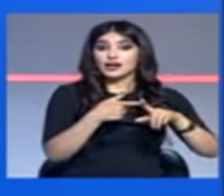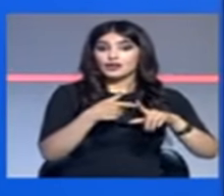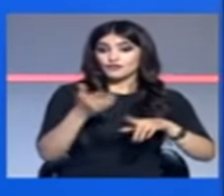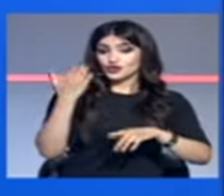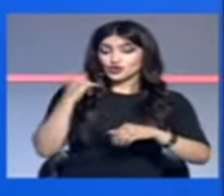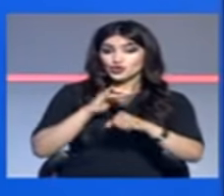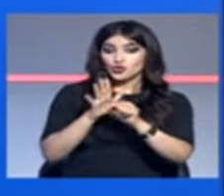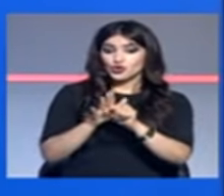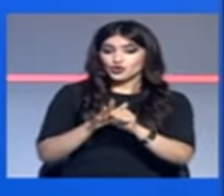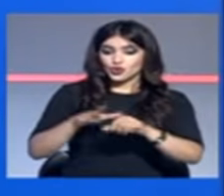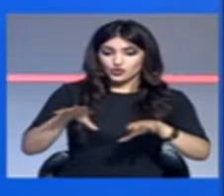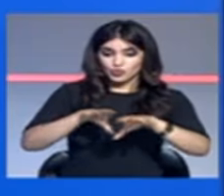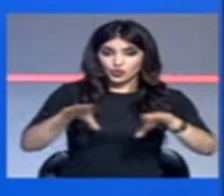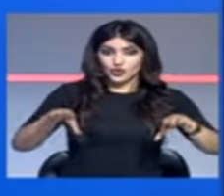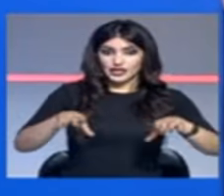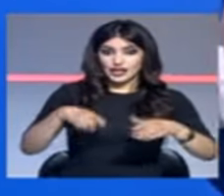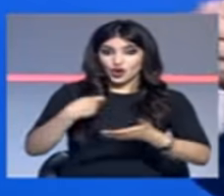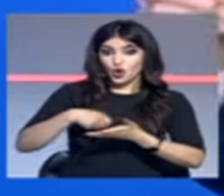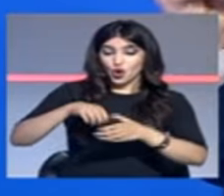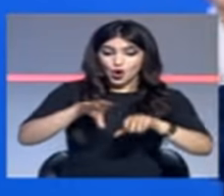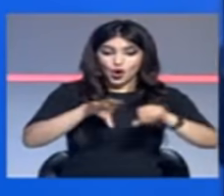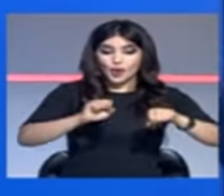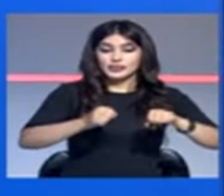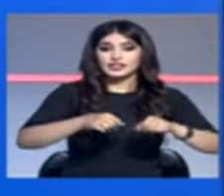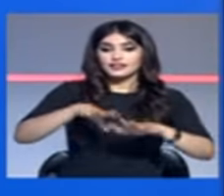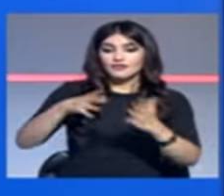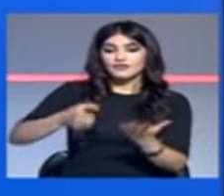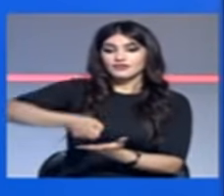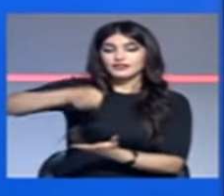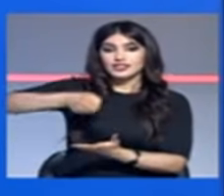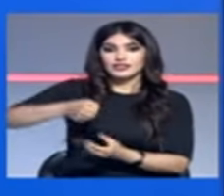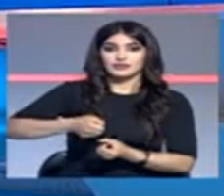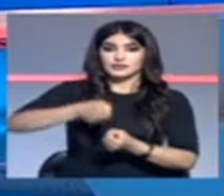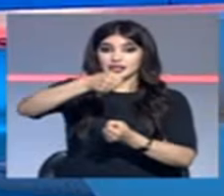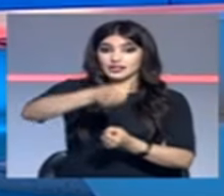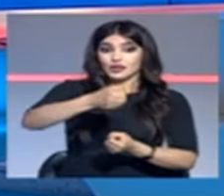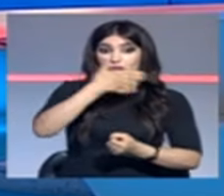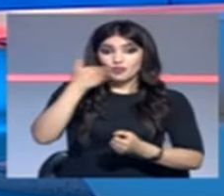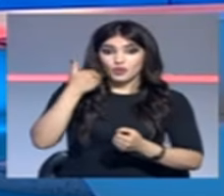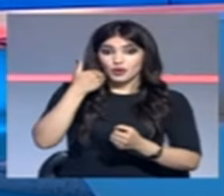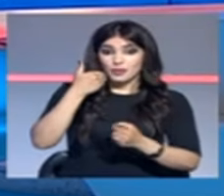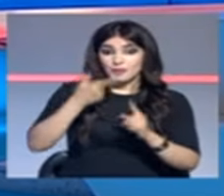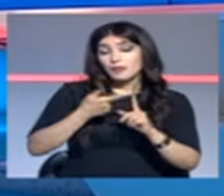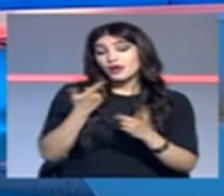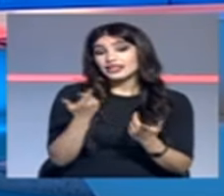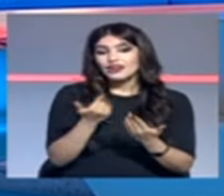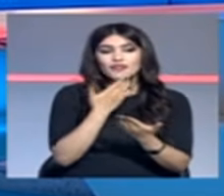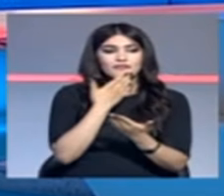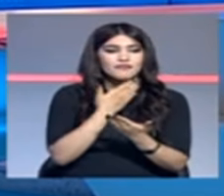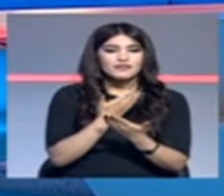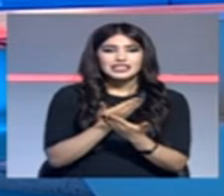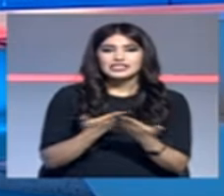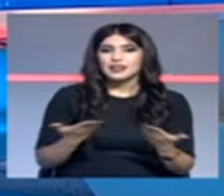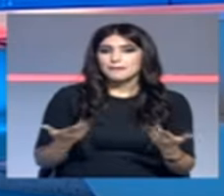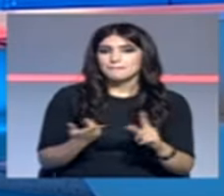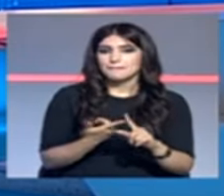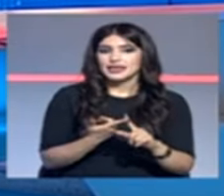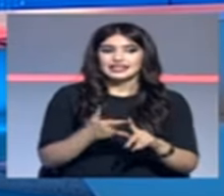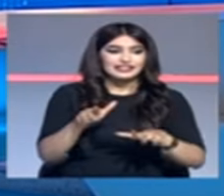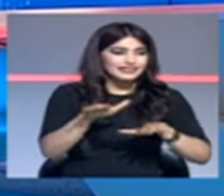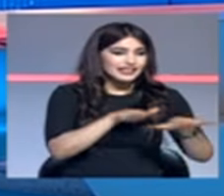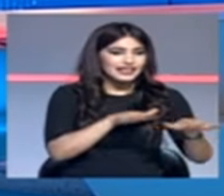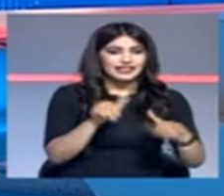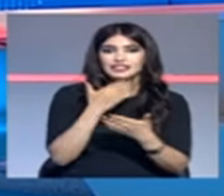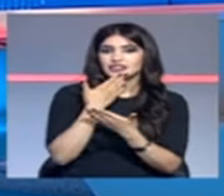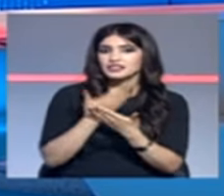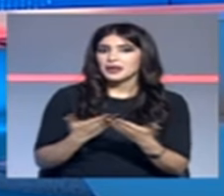تالي ويمدوا في الشكاره، هذا ماذا بيا يقعد من بعد الكورونا. نعم. راهو حاجه سامبل ما